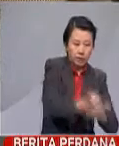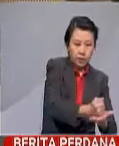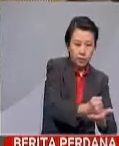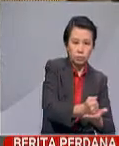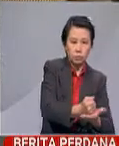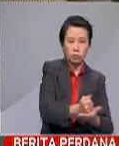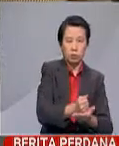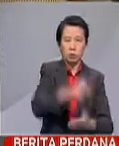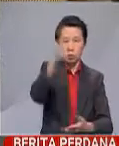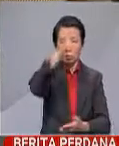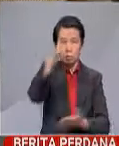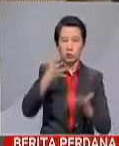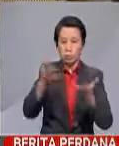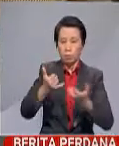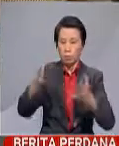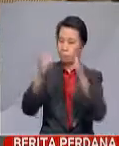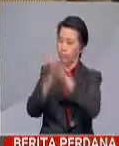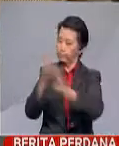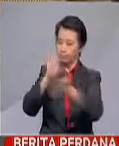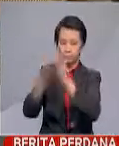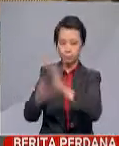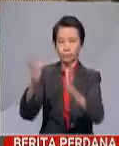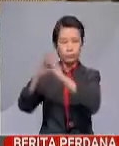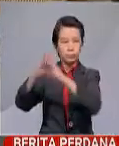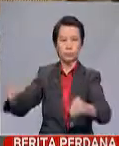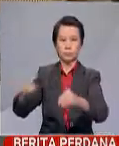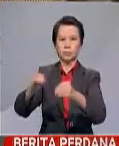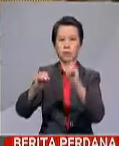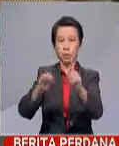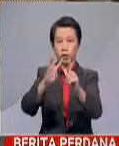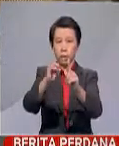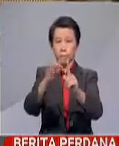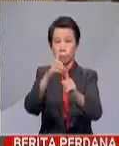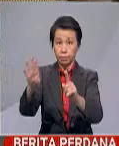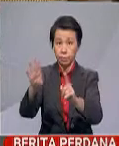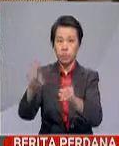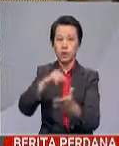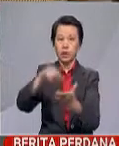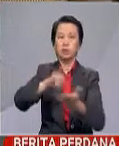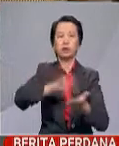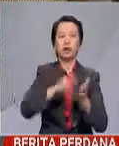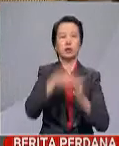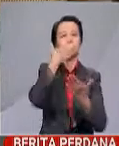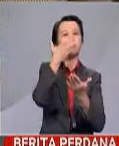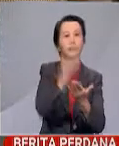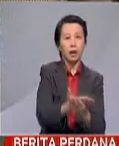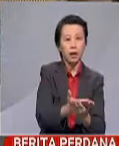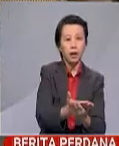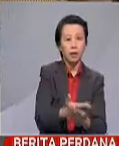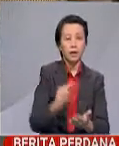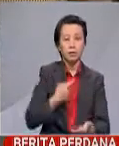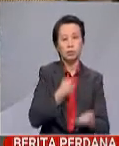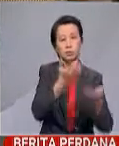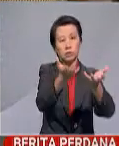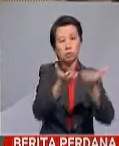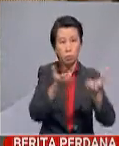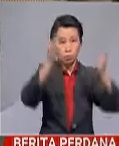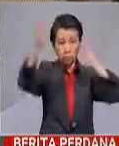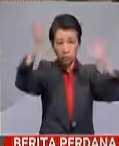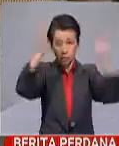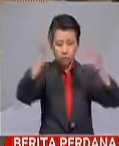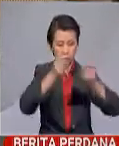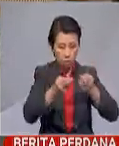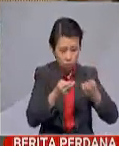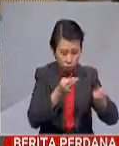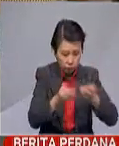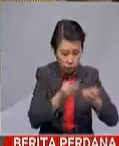bahawa kerajaan mahu menyelesaikan perkara ini. Dan ini dikatakan satu petanda baik bahawa kita mahu Malaysia